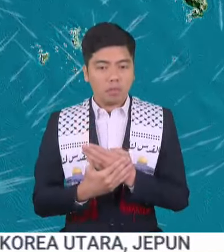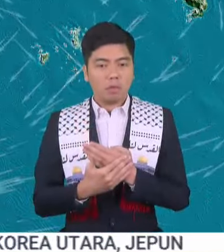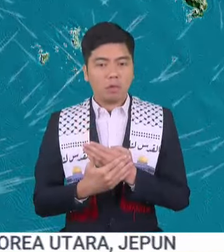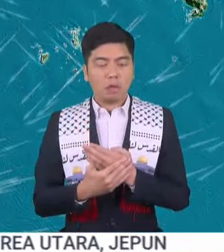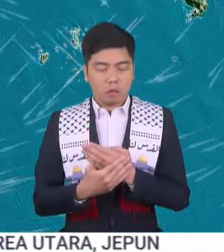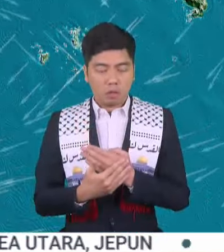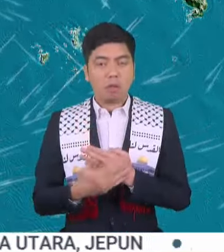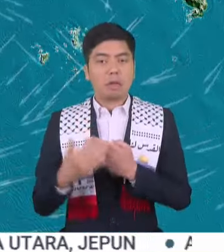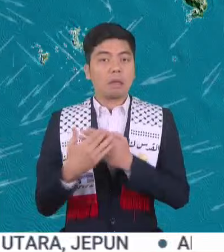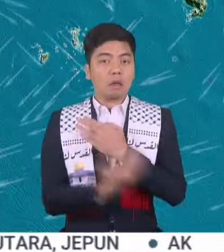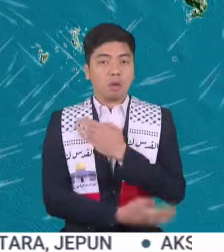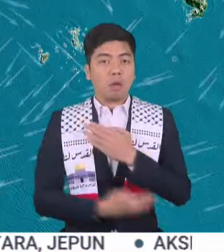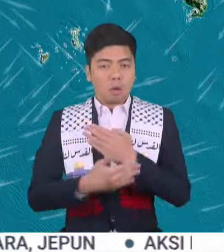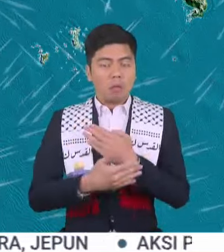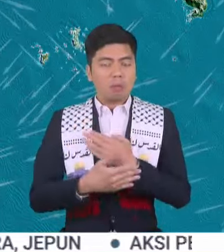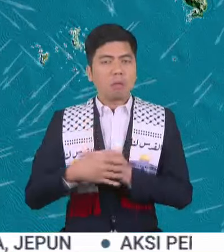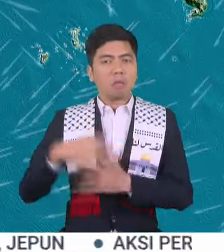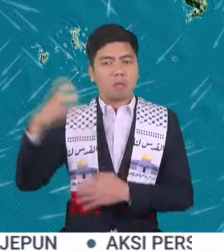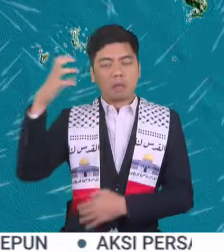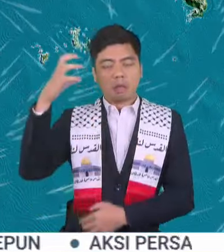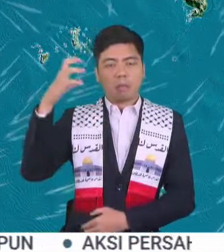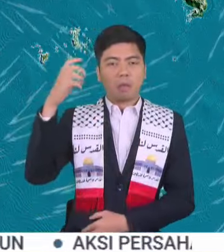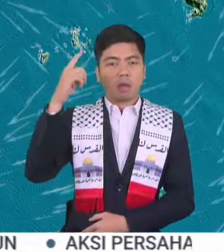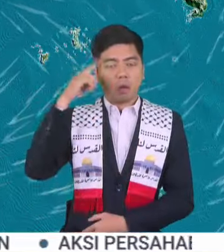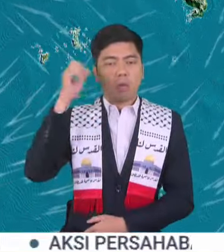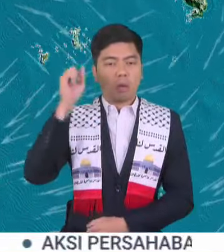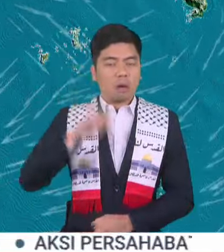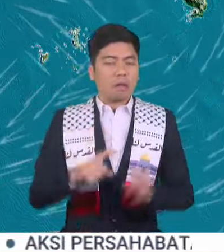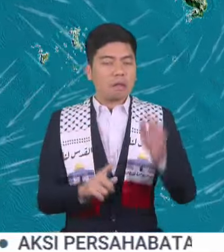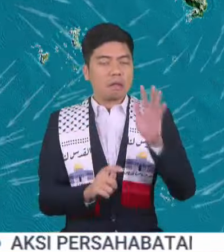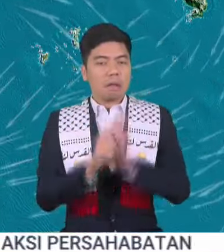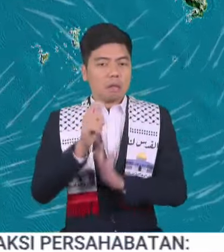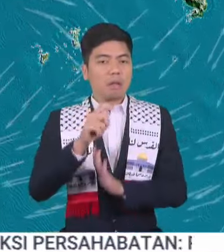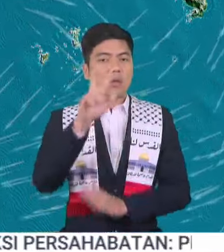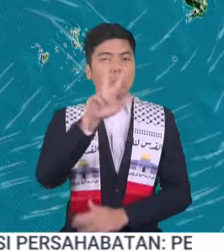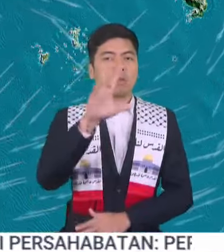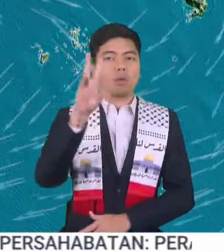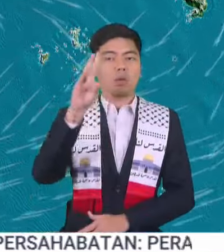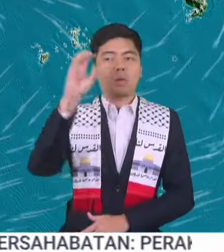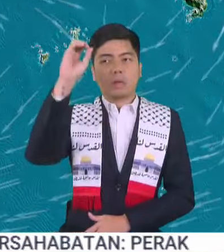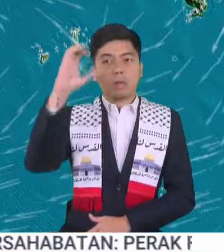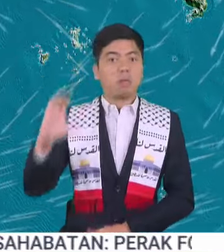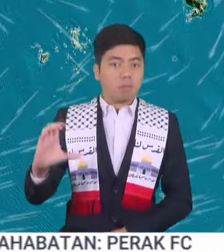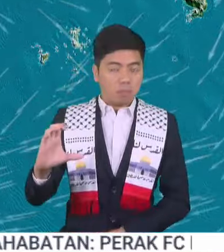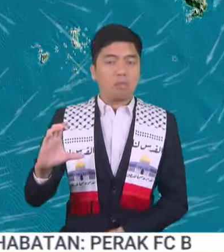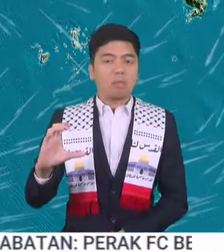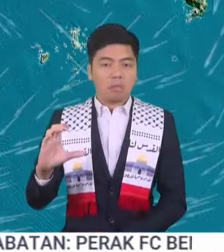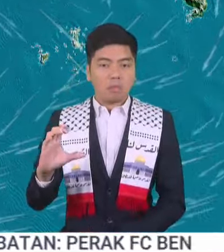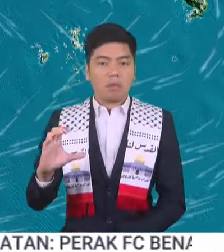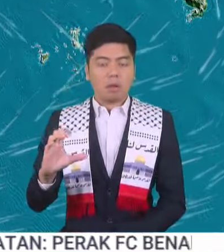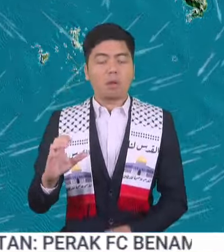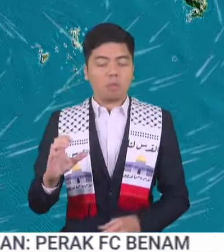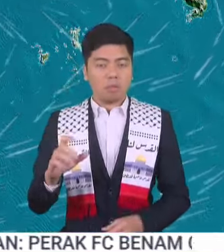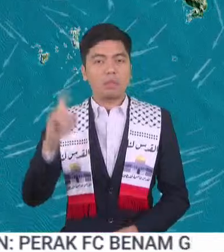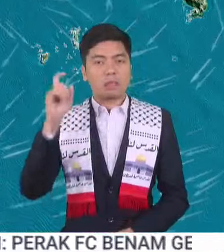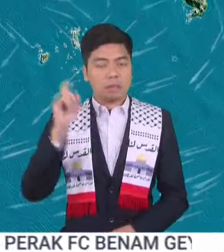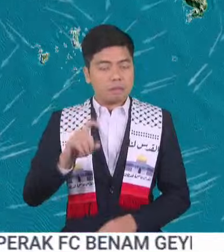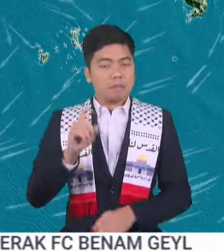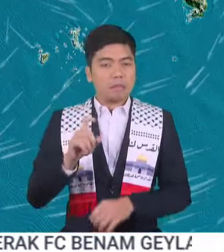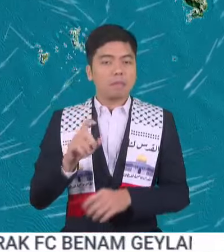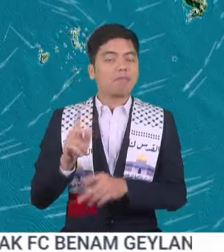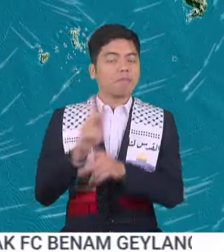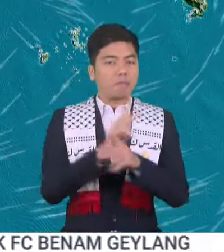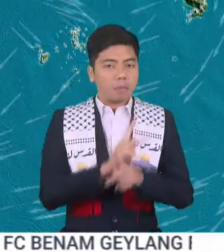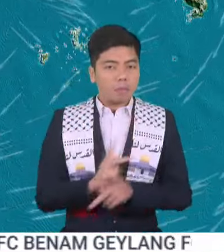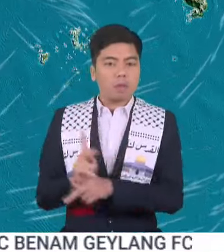dengan suhu di sekitar kawasan-kawasan berkenaan yang boleh mencecah sehingga 37 darjah Celsius, orang ramai sekali lagi